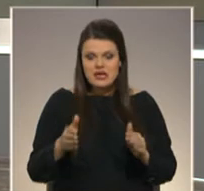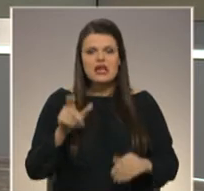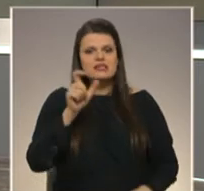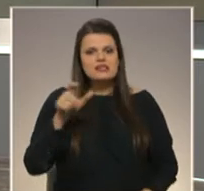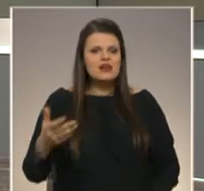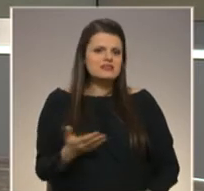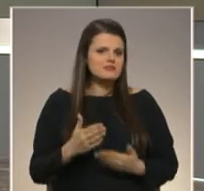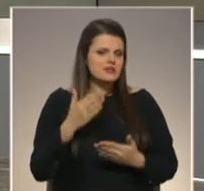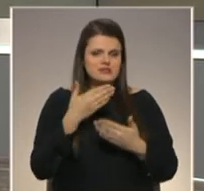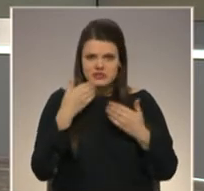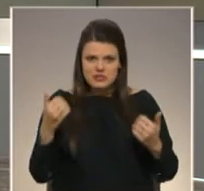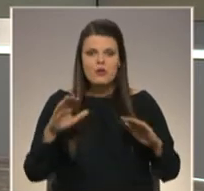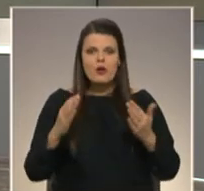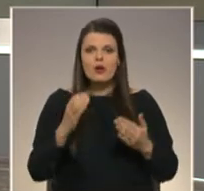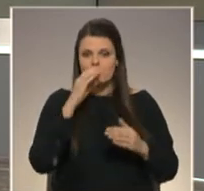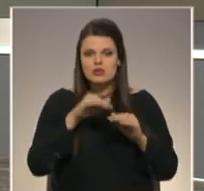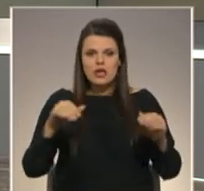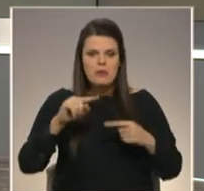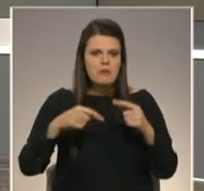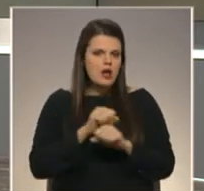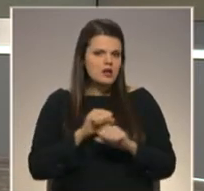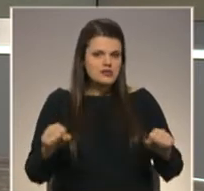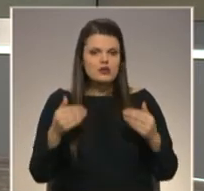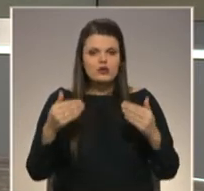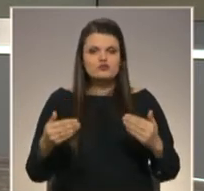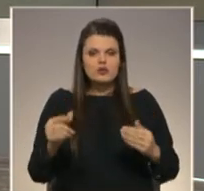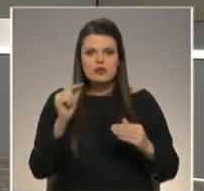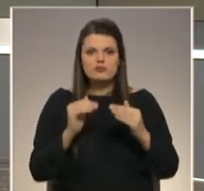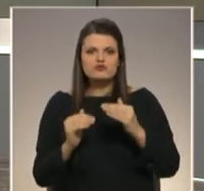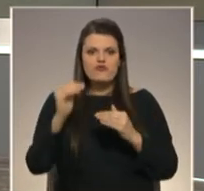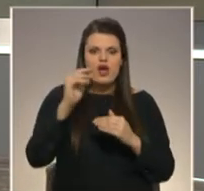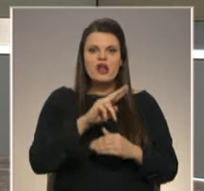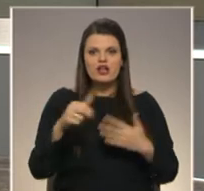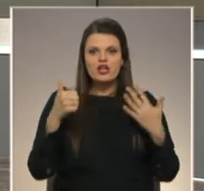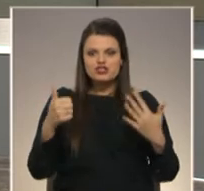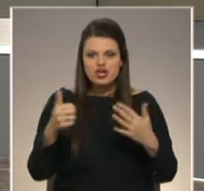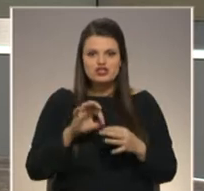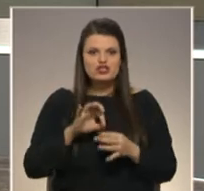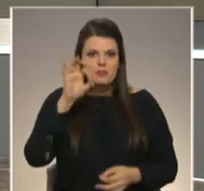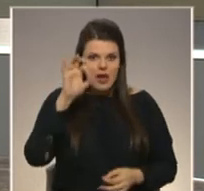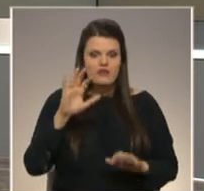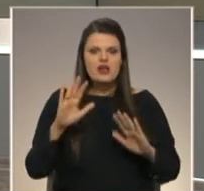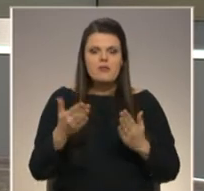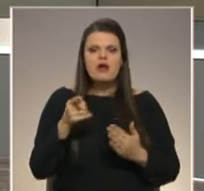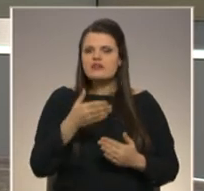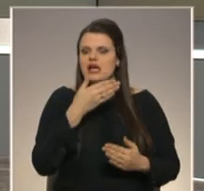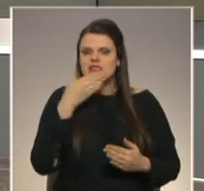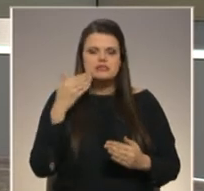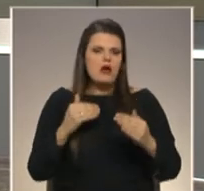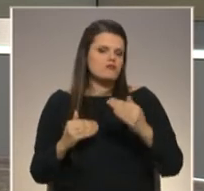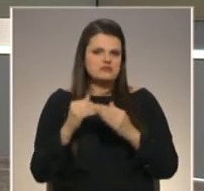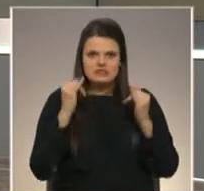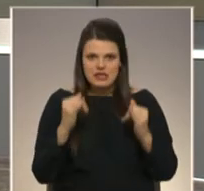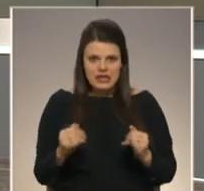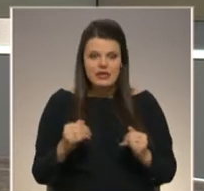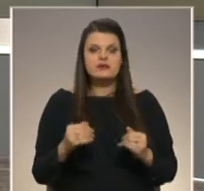nedraud, kaut arī ūdens līmenis mainās strauji un šodien sasniedz mazliet vairāk nekā 6 metrus, tas nav kritiskais rādītājs.